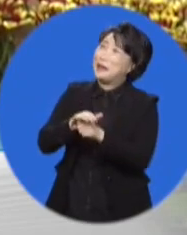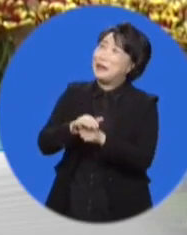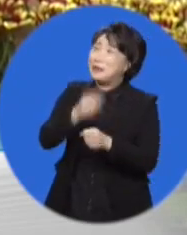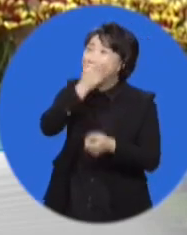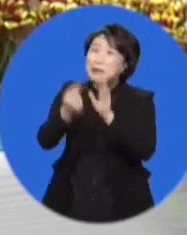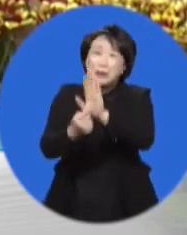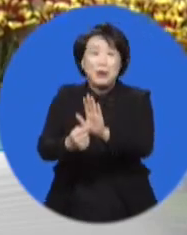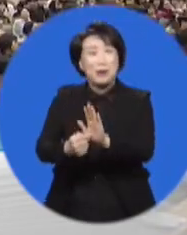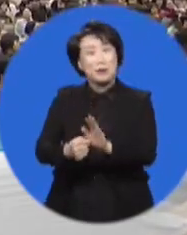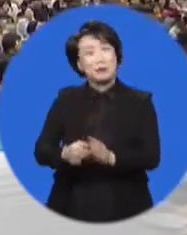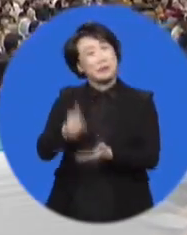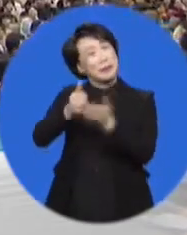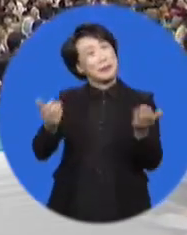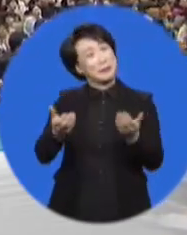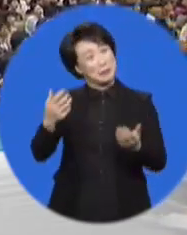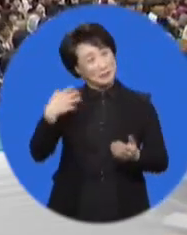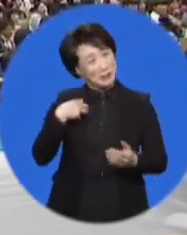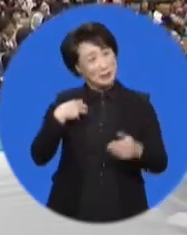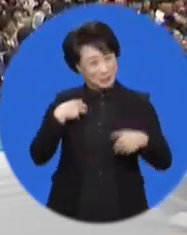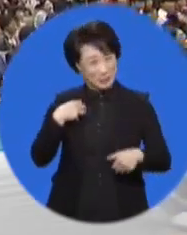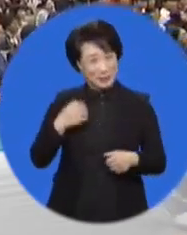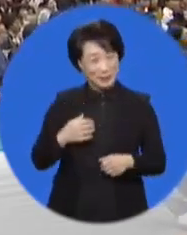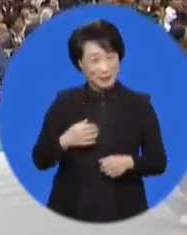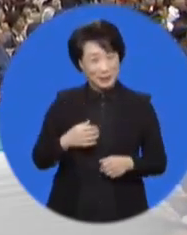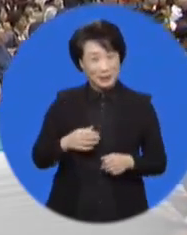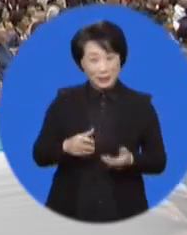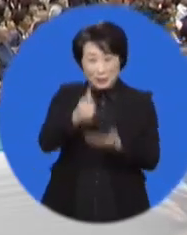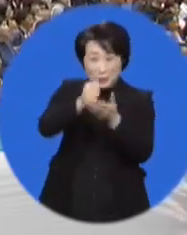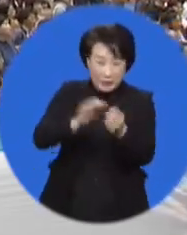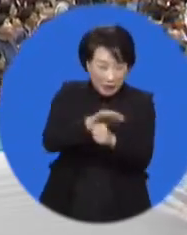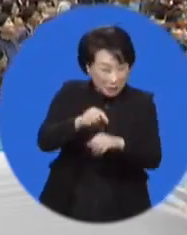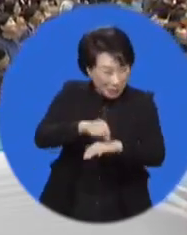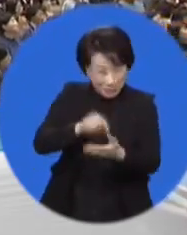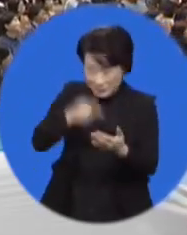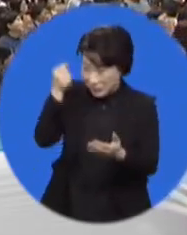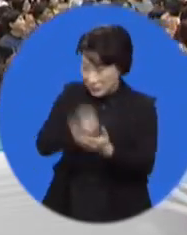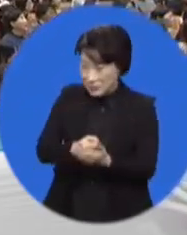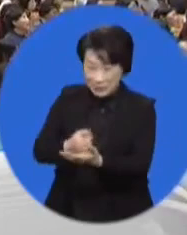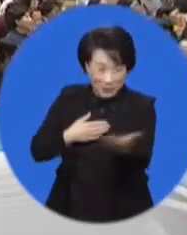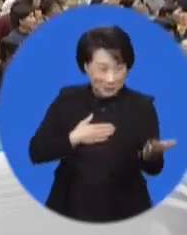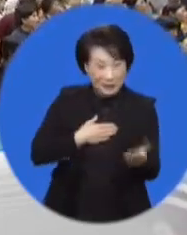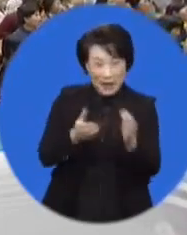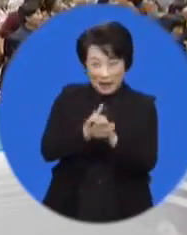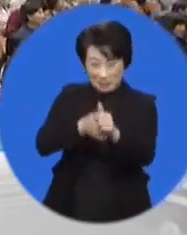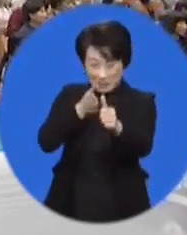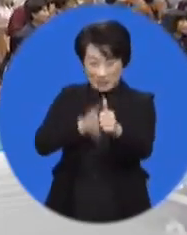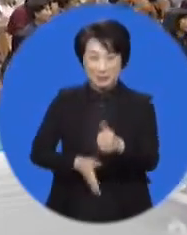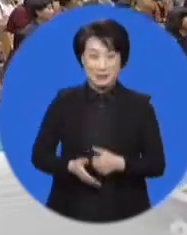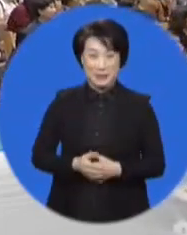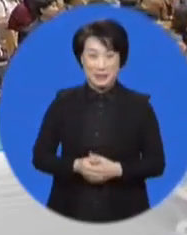사랑한다는 증거라 이 말입니다. 우리 주님 사랑하기로 결심하시는 분 아멘합시다.